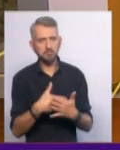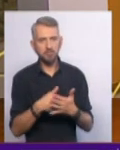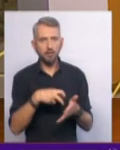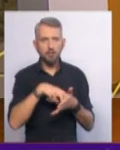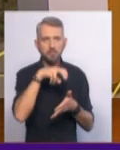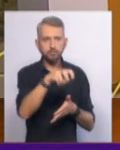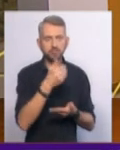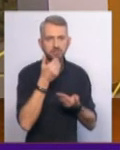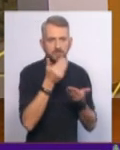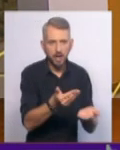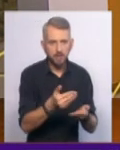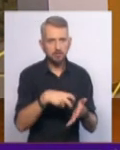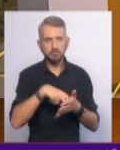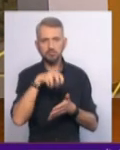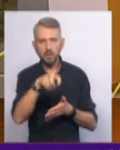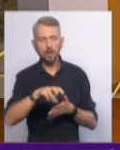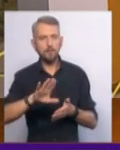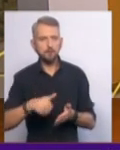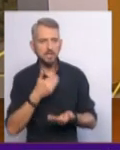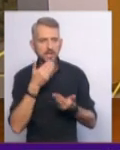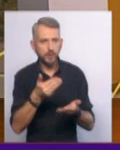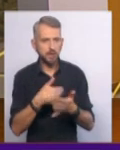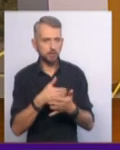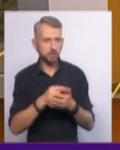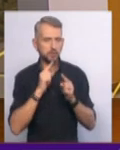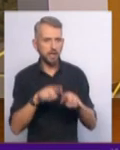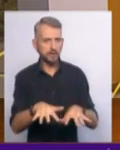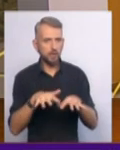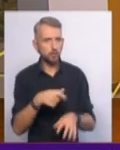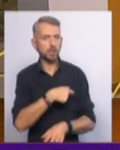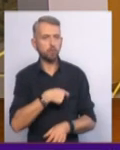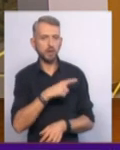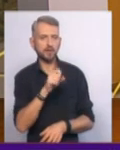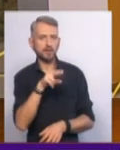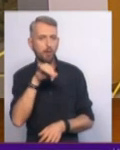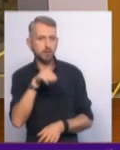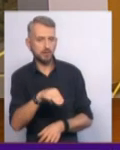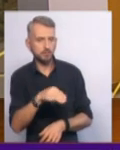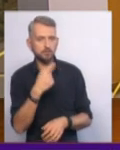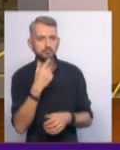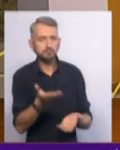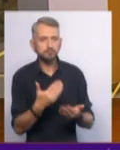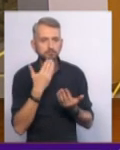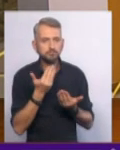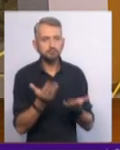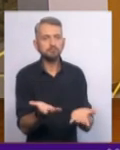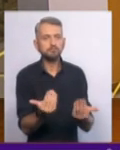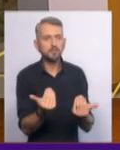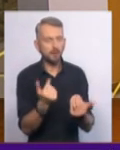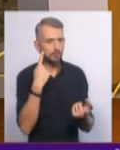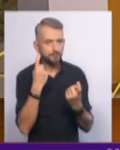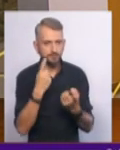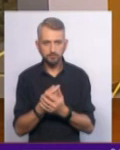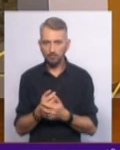або направленням після звернення, наприклад, на сесію депутатського запиту організація. Це... Тобто так